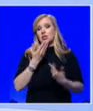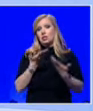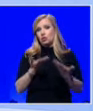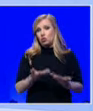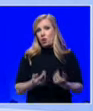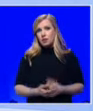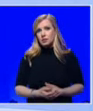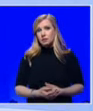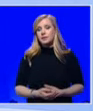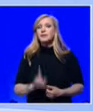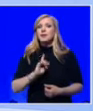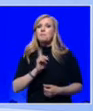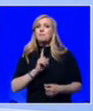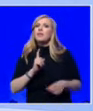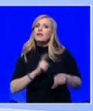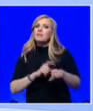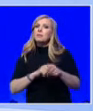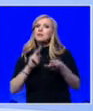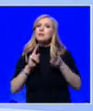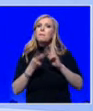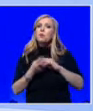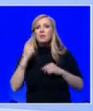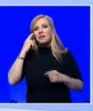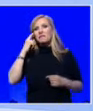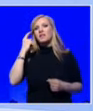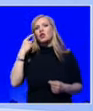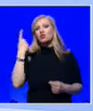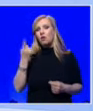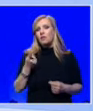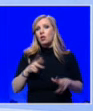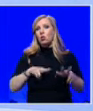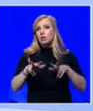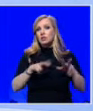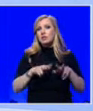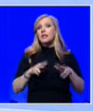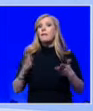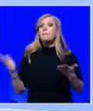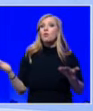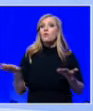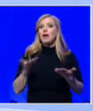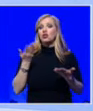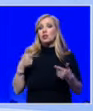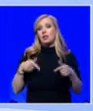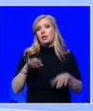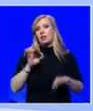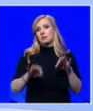време е да се промени философията на организиране и провеждането на изборите, и